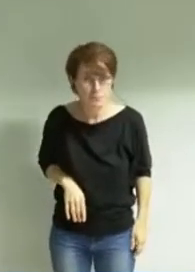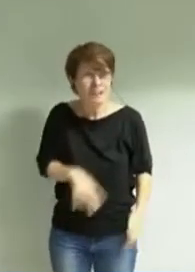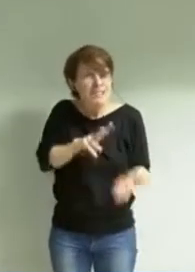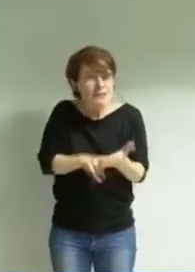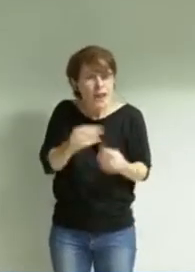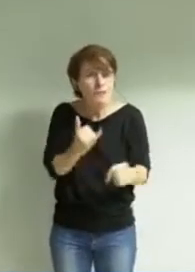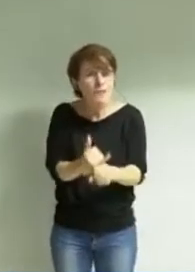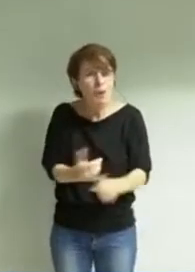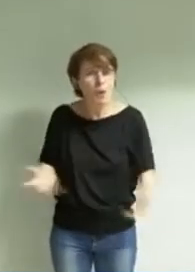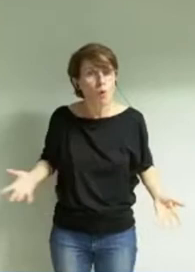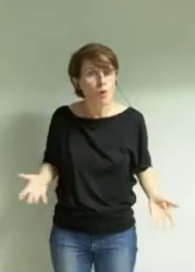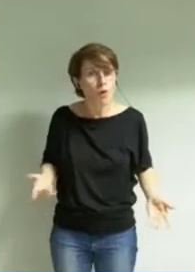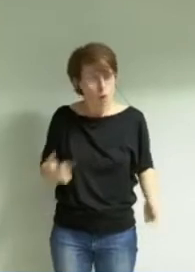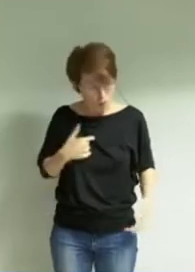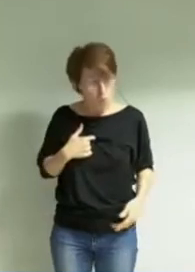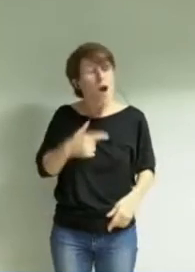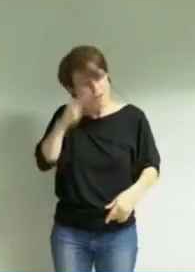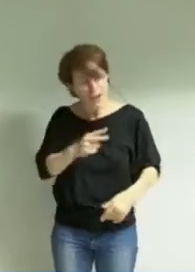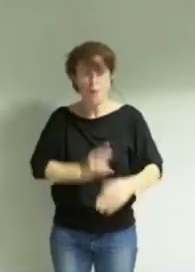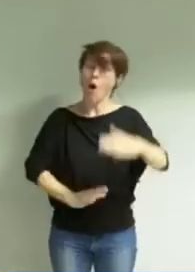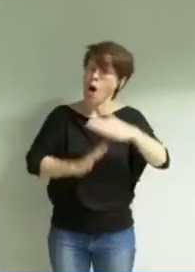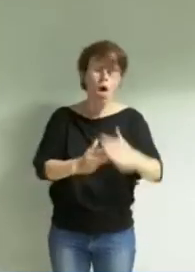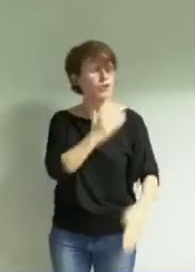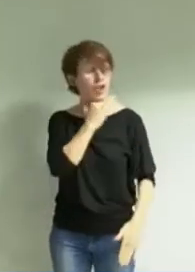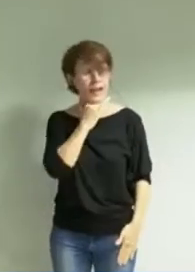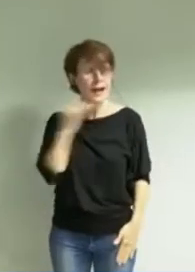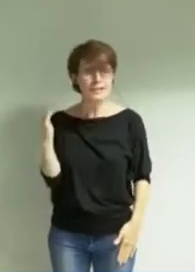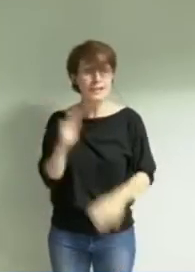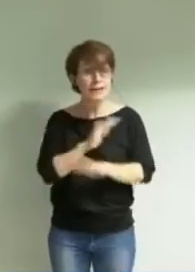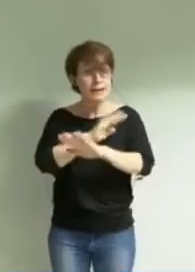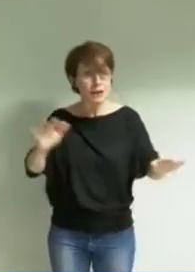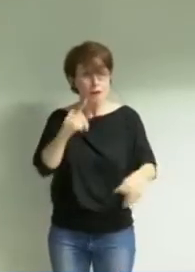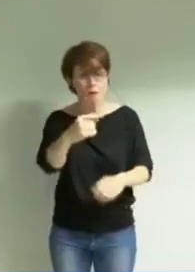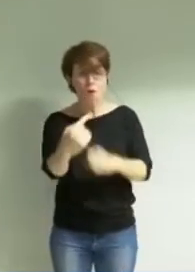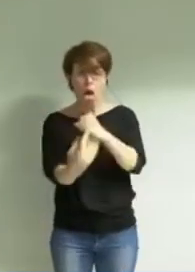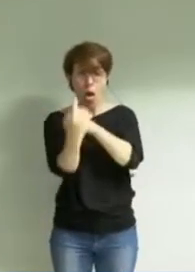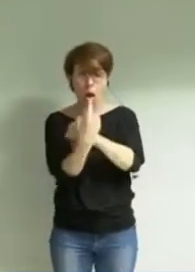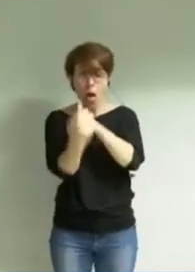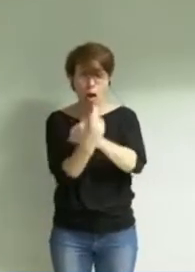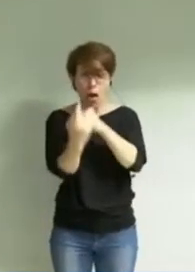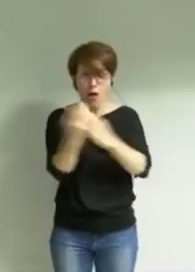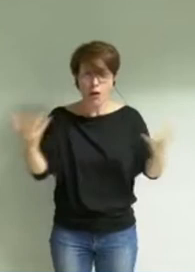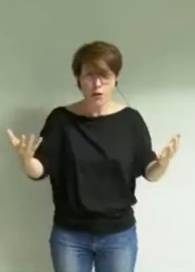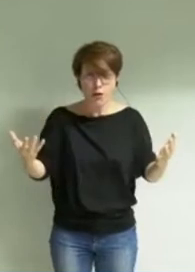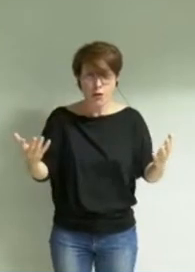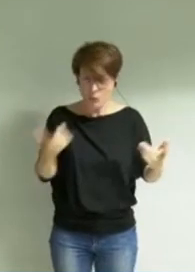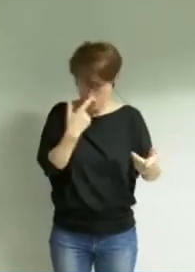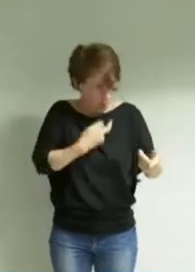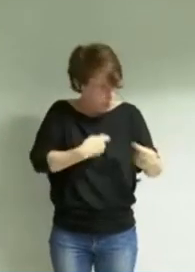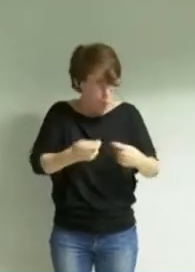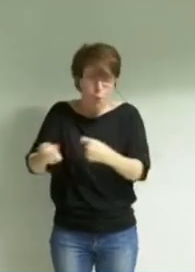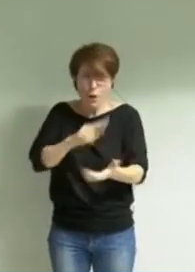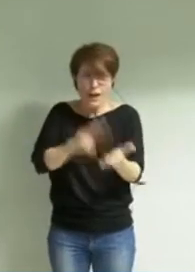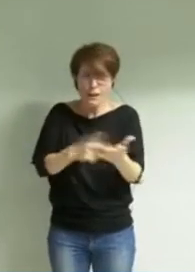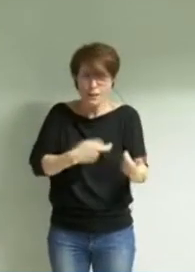ou c'est faux? Moi, j'en ai tout à fait assez de vos invectives qui ne correspondent à aucune